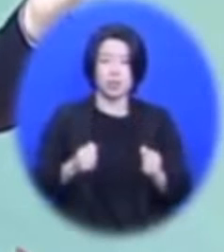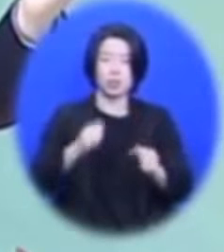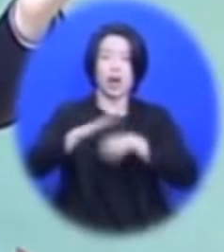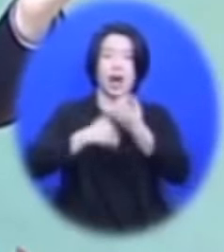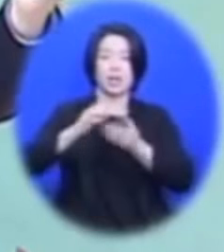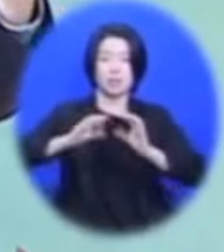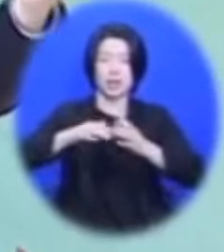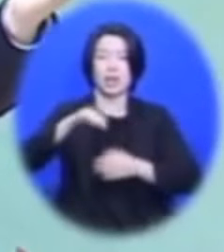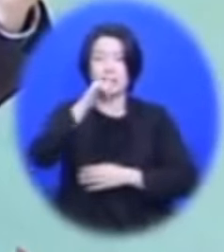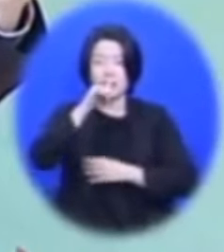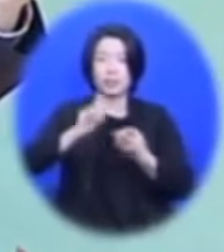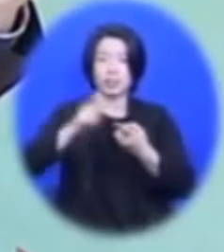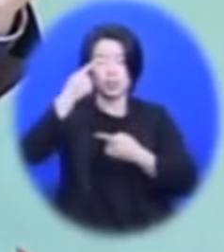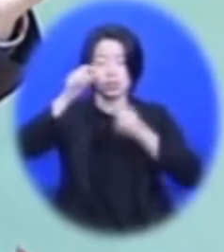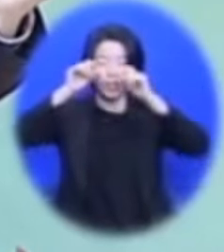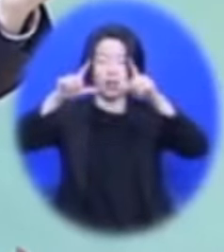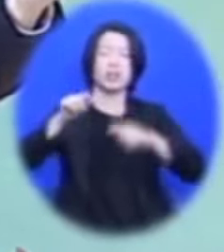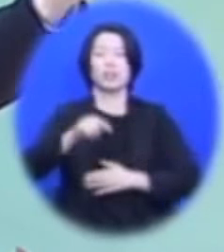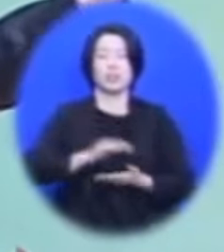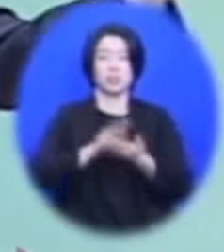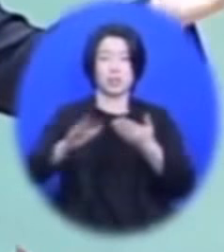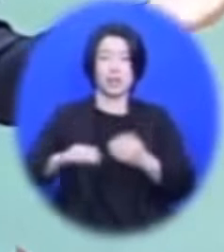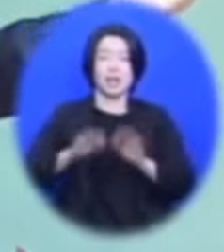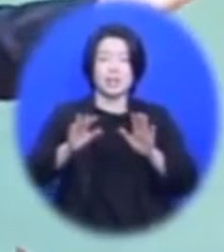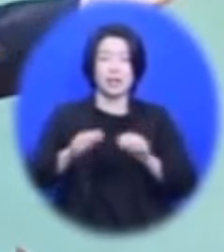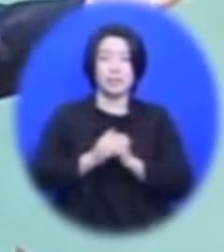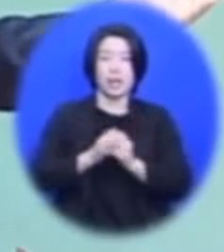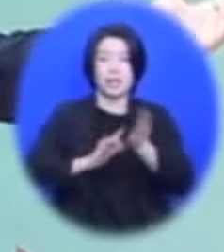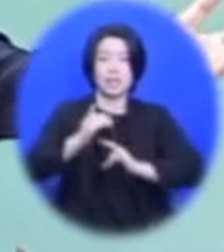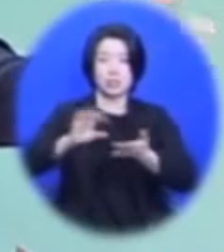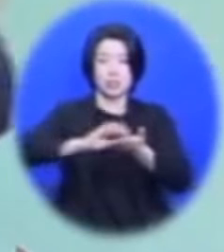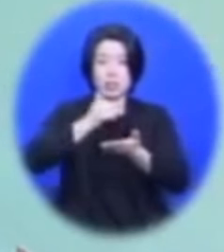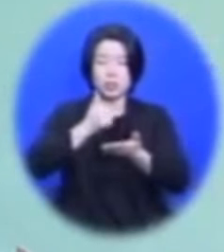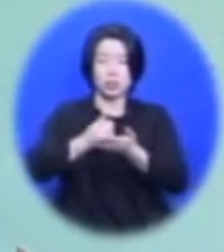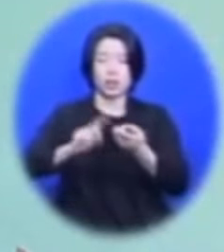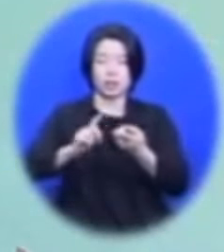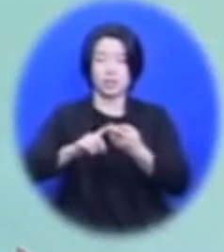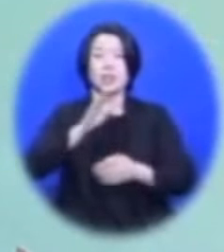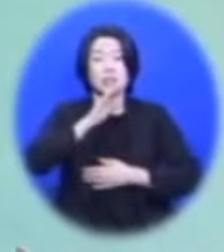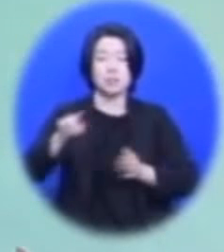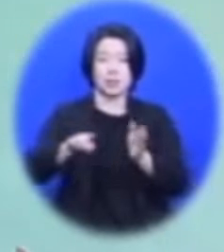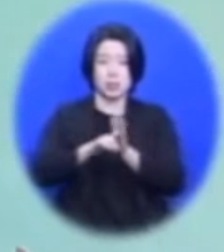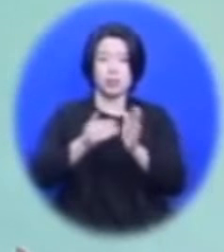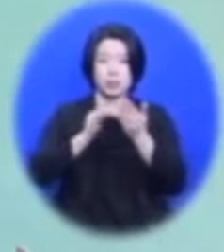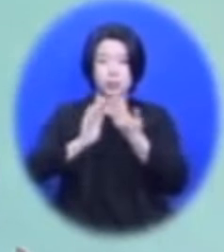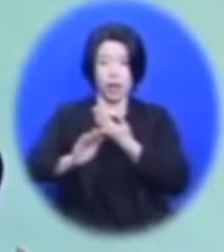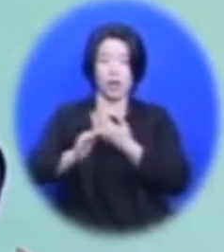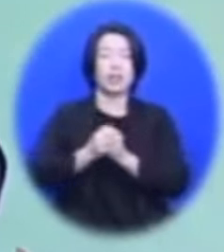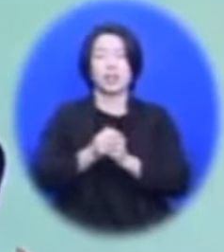나라가 있다는 눈이 열린 겁니다. 자, 예수님이 그리스도라는 사실을 정말 믿고 나니까